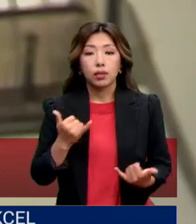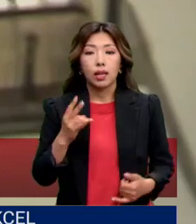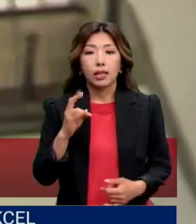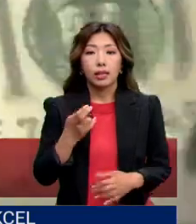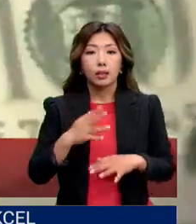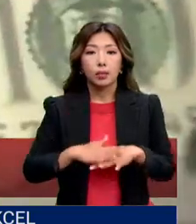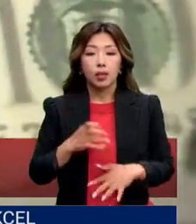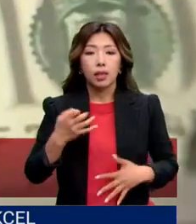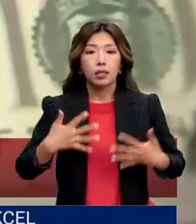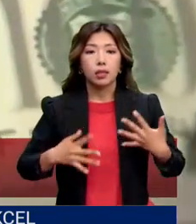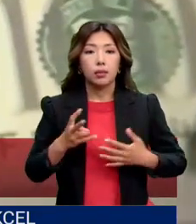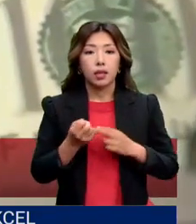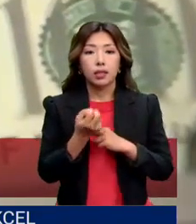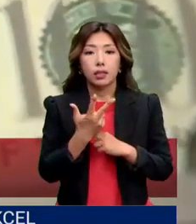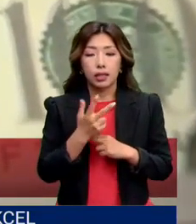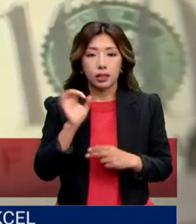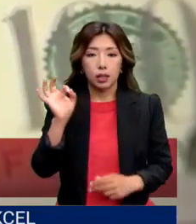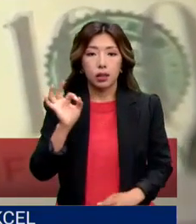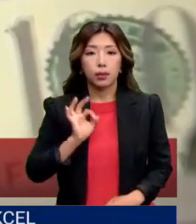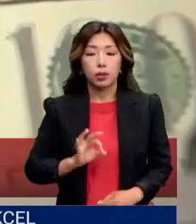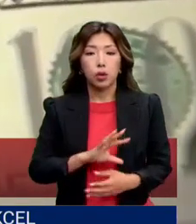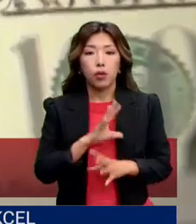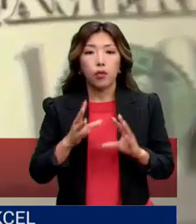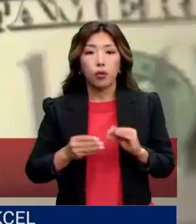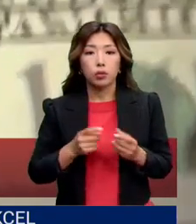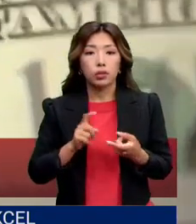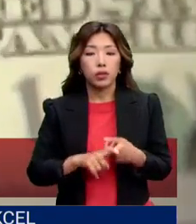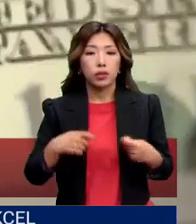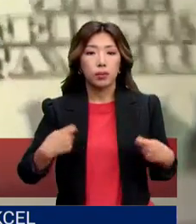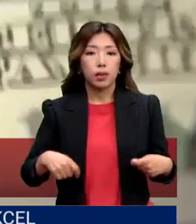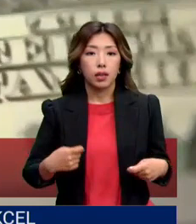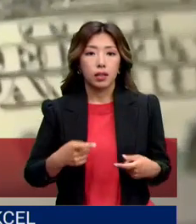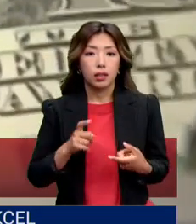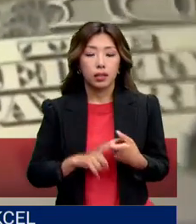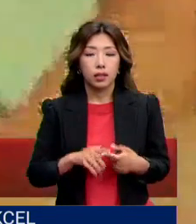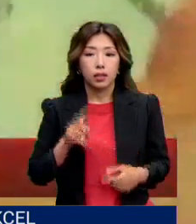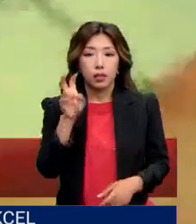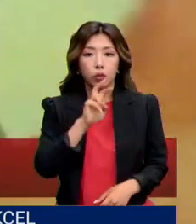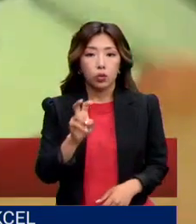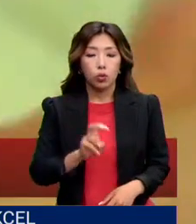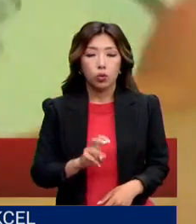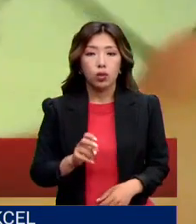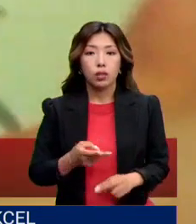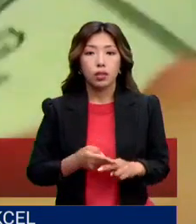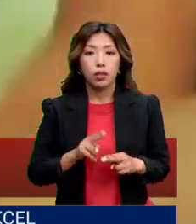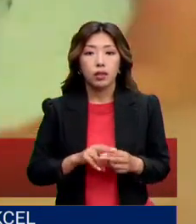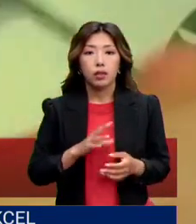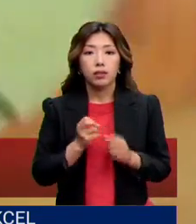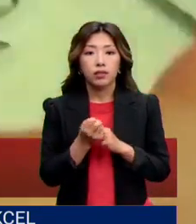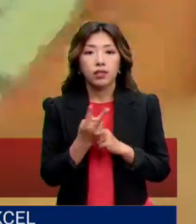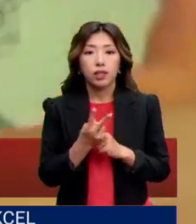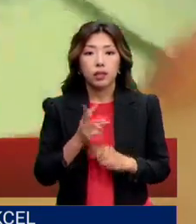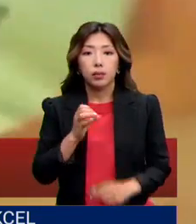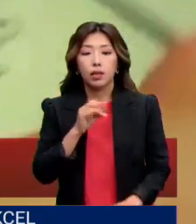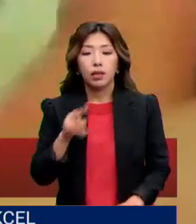национальная валюта ослабла на 13 с лишним процентов. Общий объем операций по валютной паре тенге-доллар на фондовом рынке составил